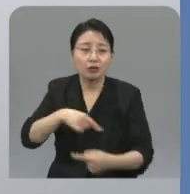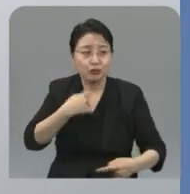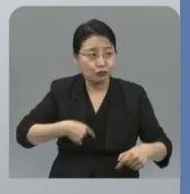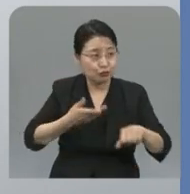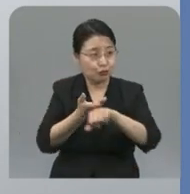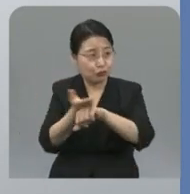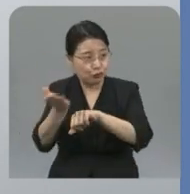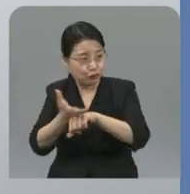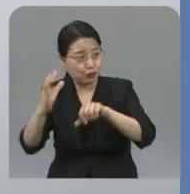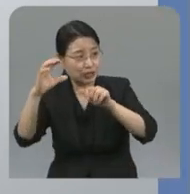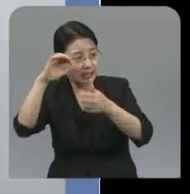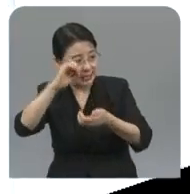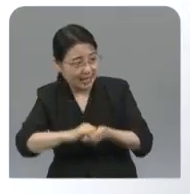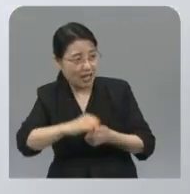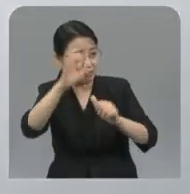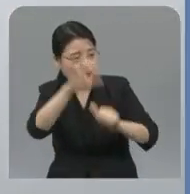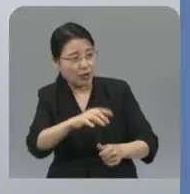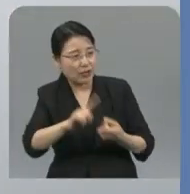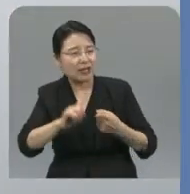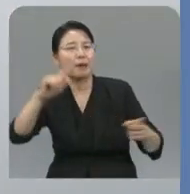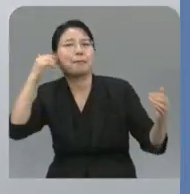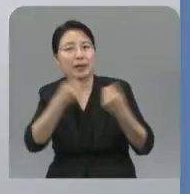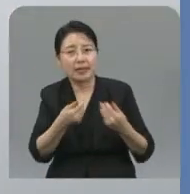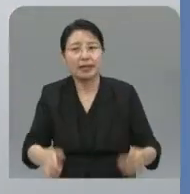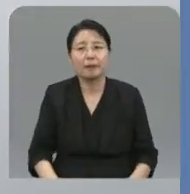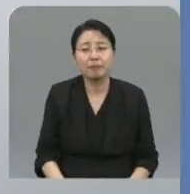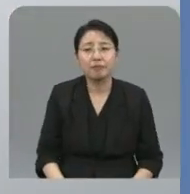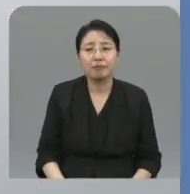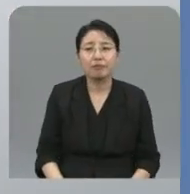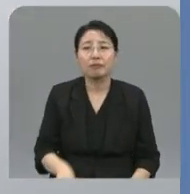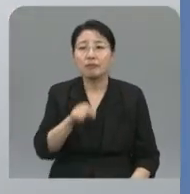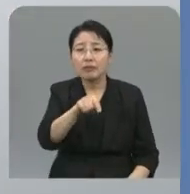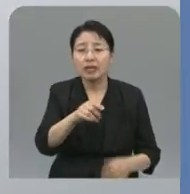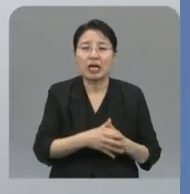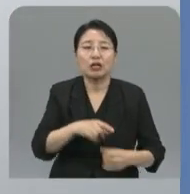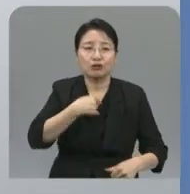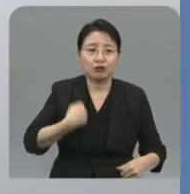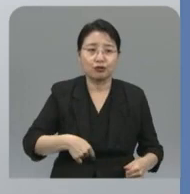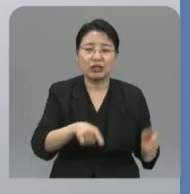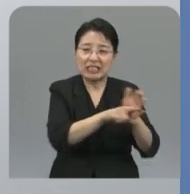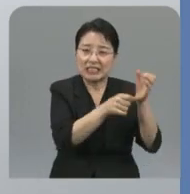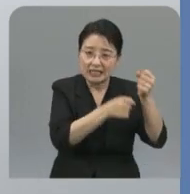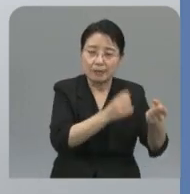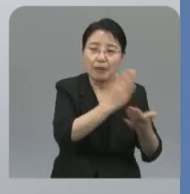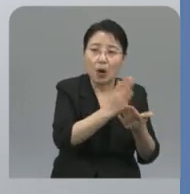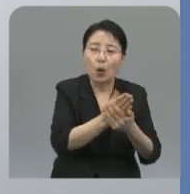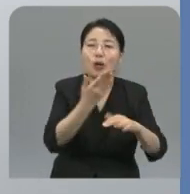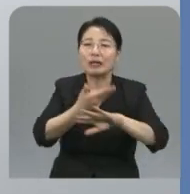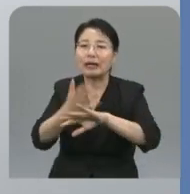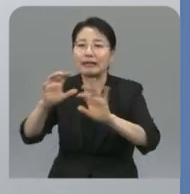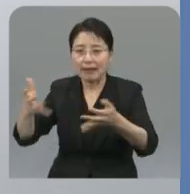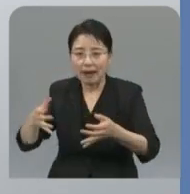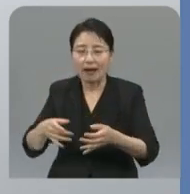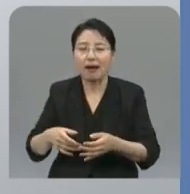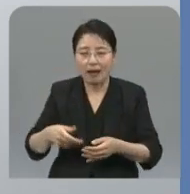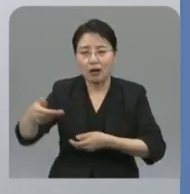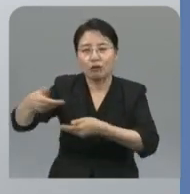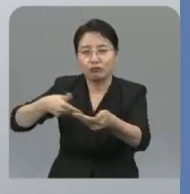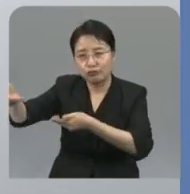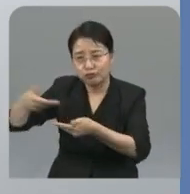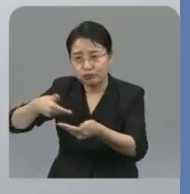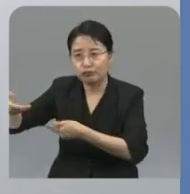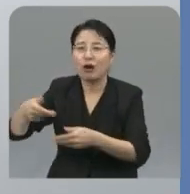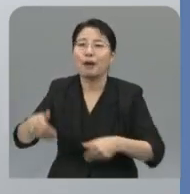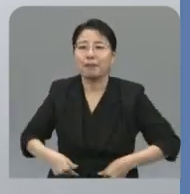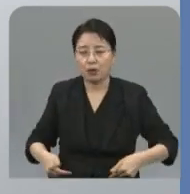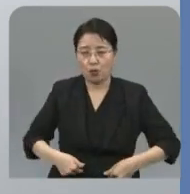Kinh đã thể hiện tầm quan trọng trong việc đa dạng hóa chuỗi cung ứng và cho biết sẽ tích cực hợp tác với các nước Đồng minh và hữu hảo để đảm bảo tính linh hoạt